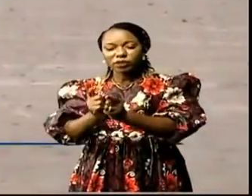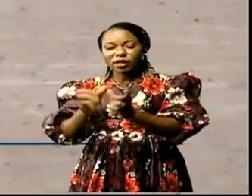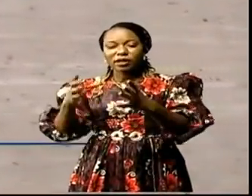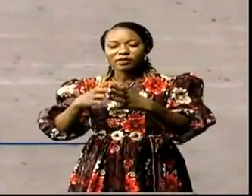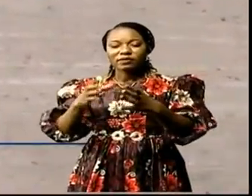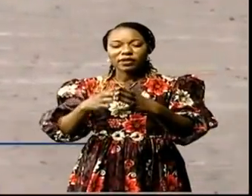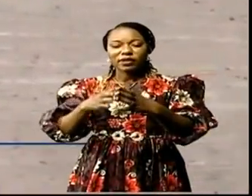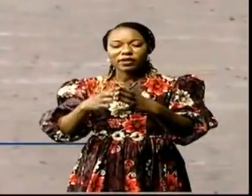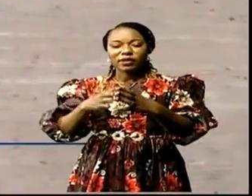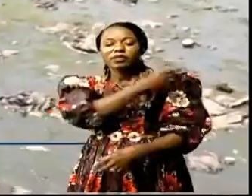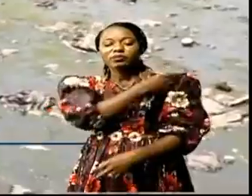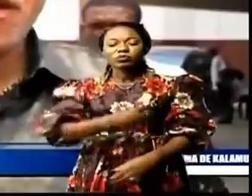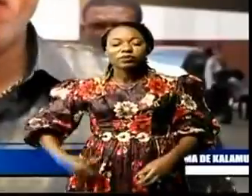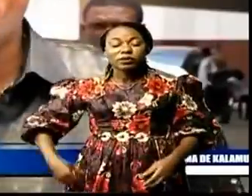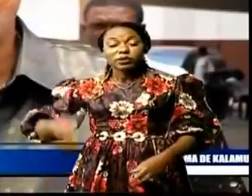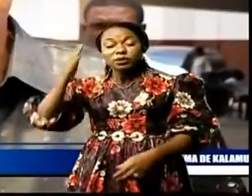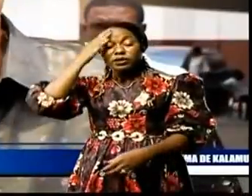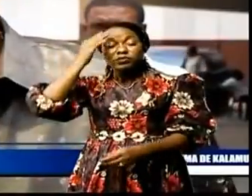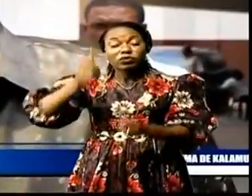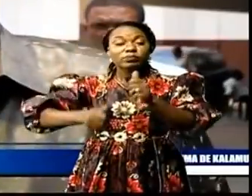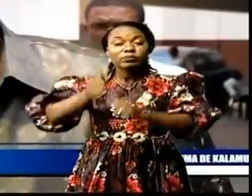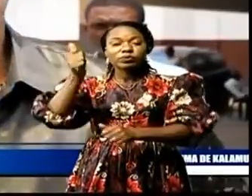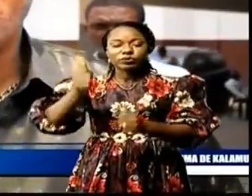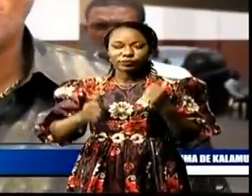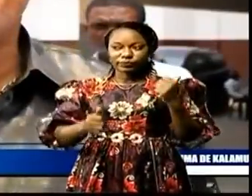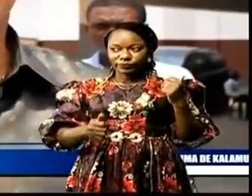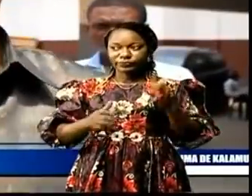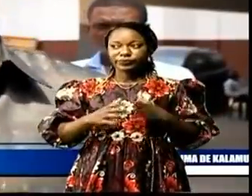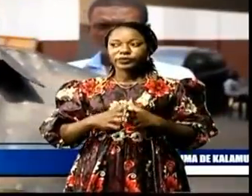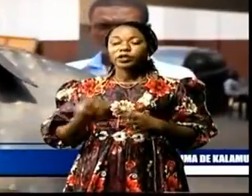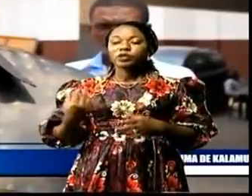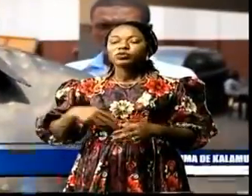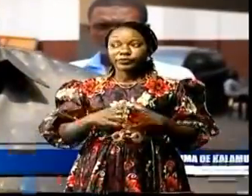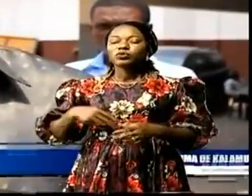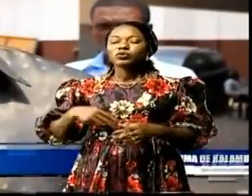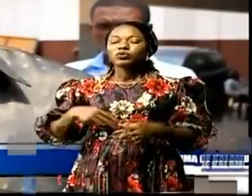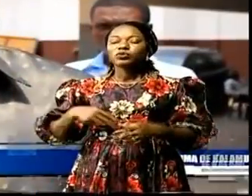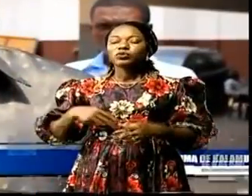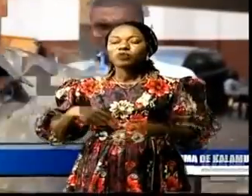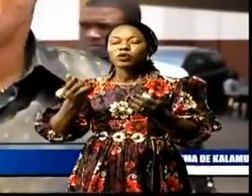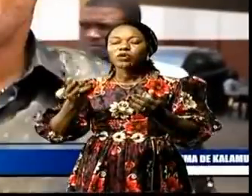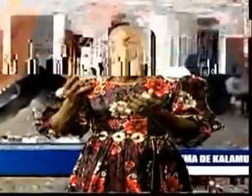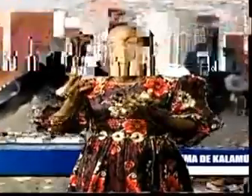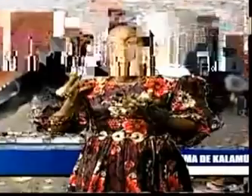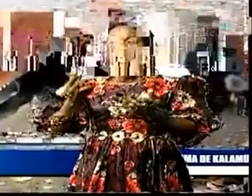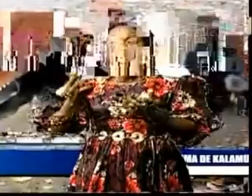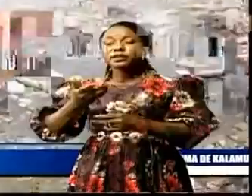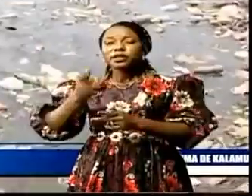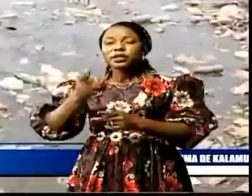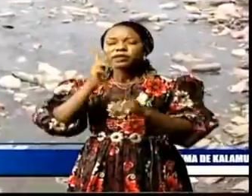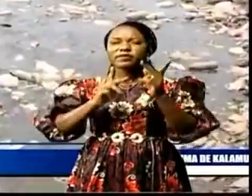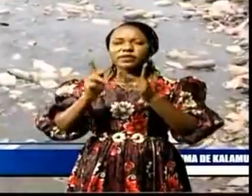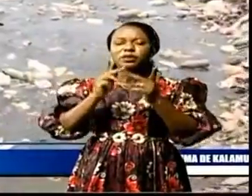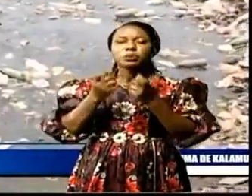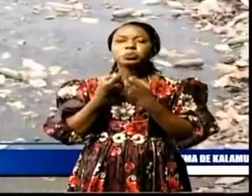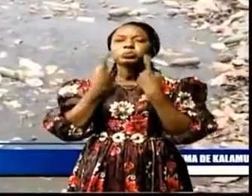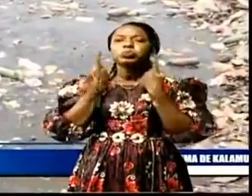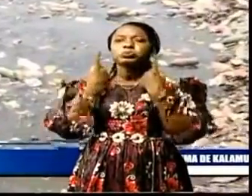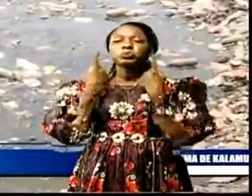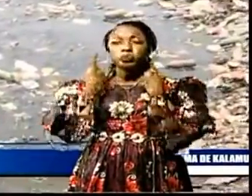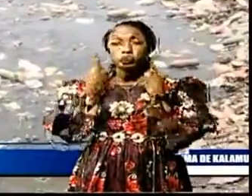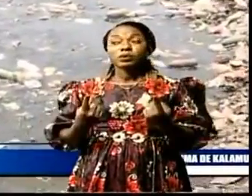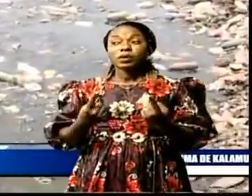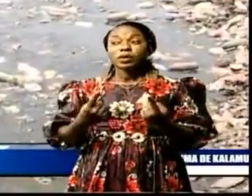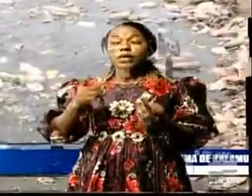commerce pour en savoir plus. Nous avions reçu la visite surprise quoi, de